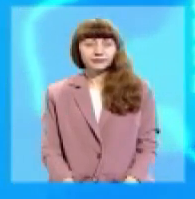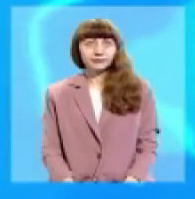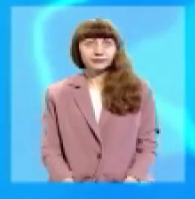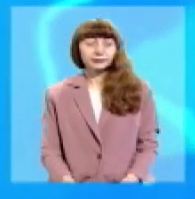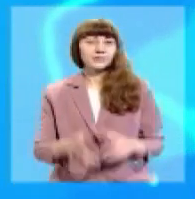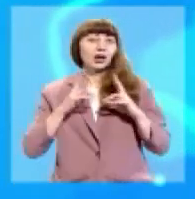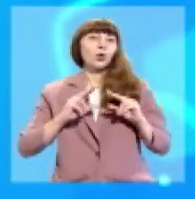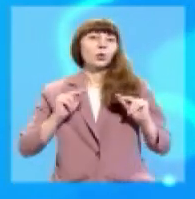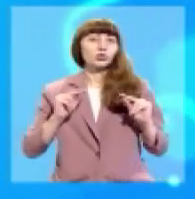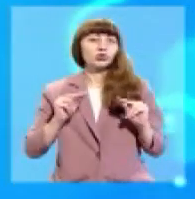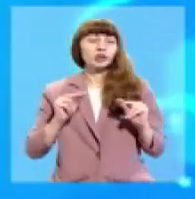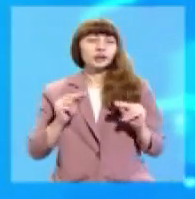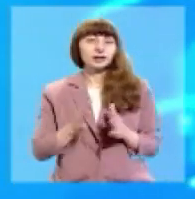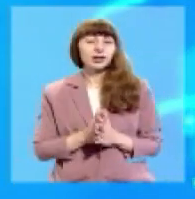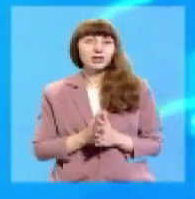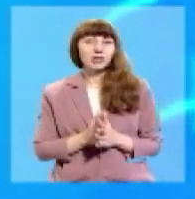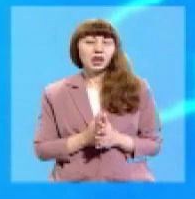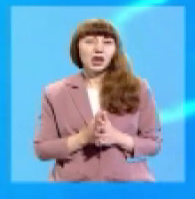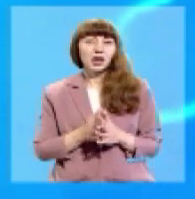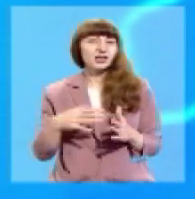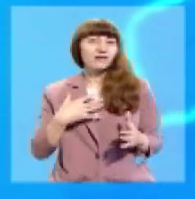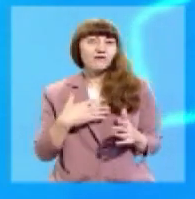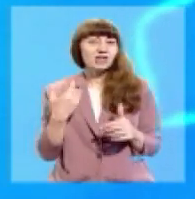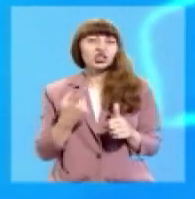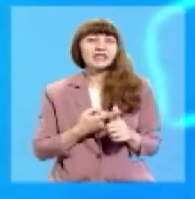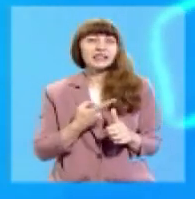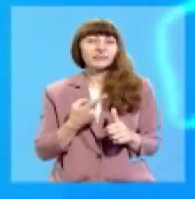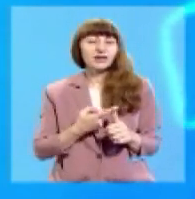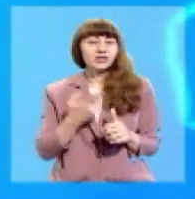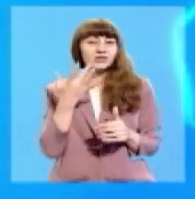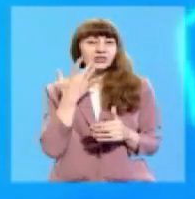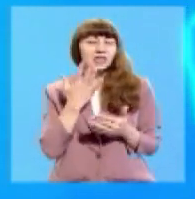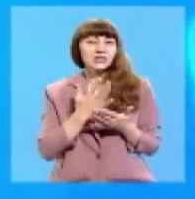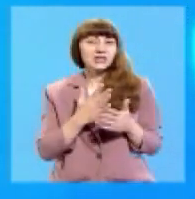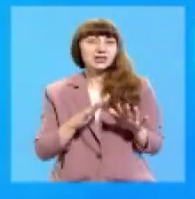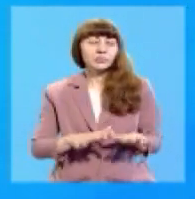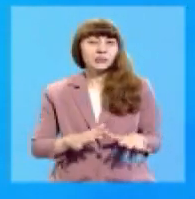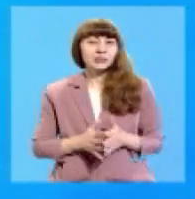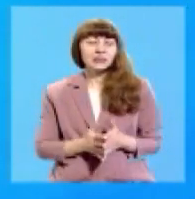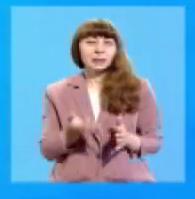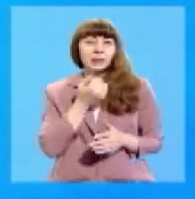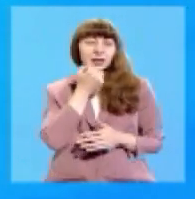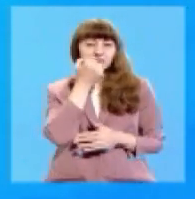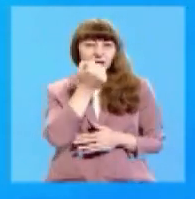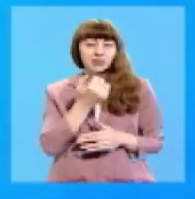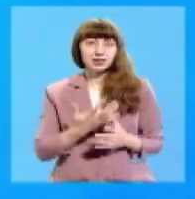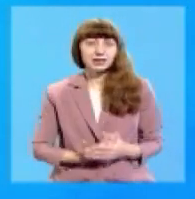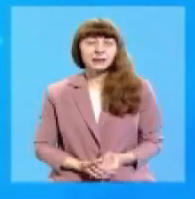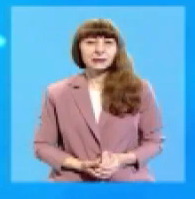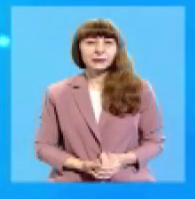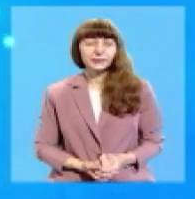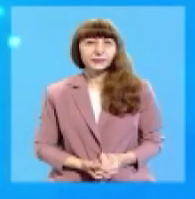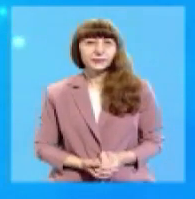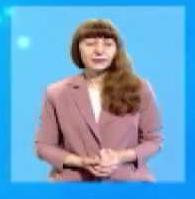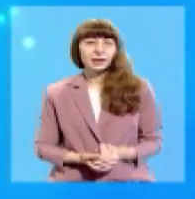Устаз улағатты есім, шәкірттерді білім нәрімен сусындатып, жақсы қасеттерді бойына дарытатын. Әрі өз есіне берік